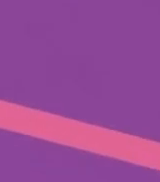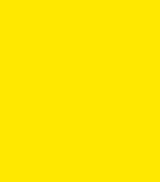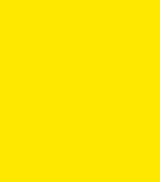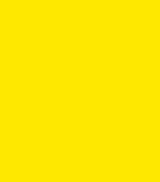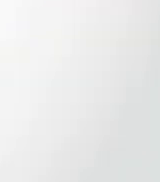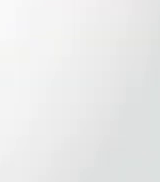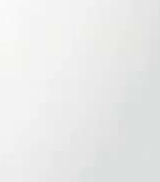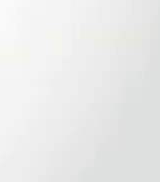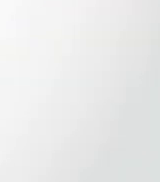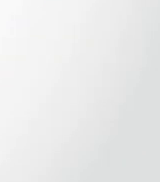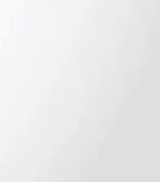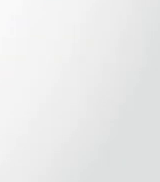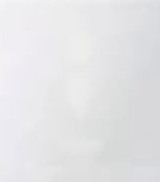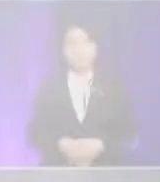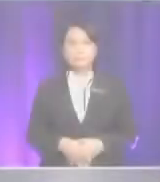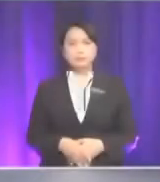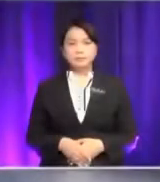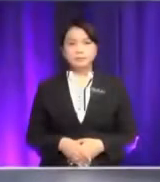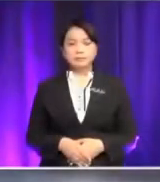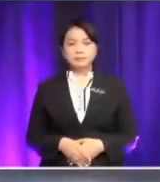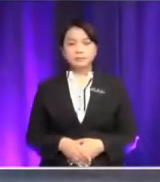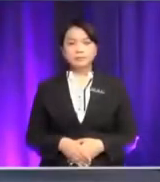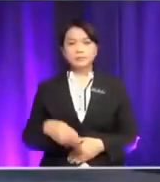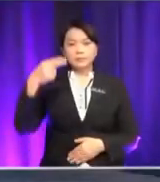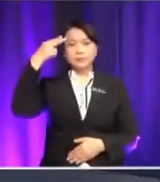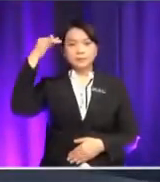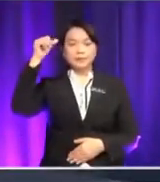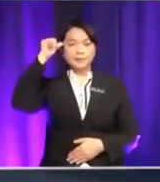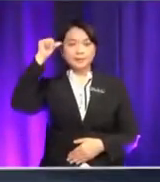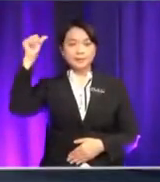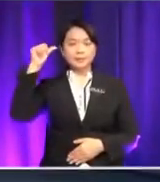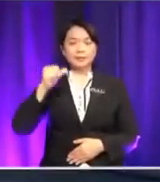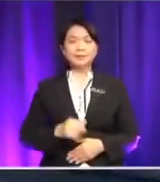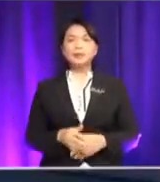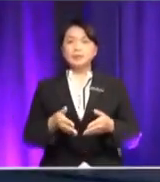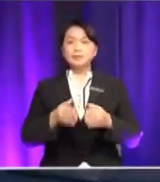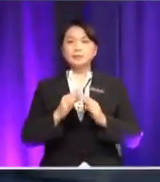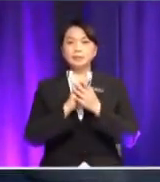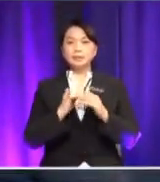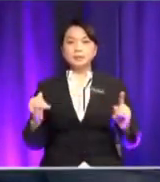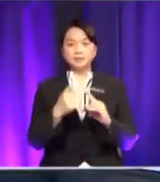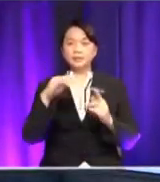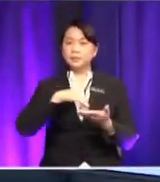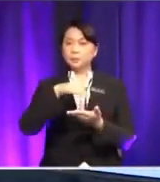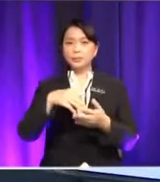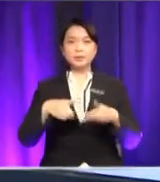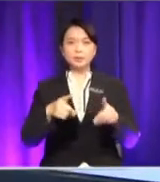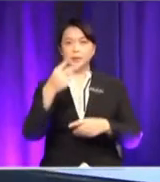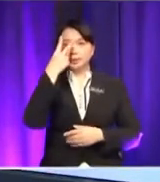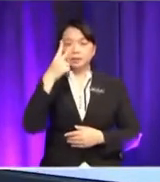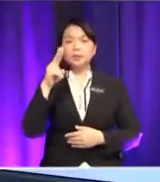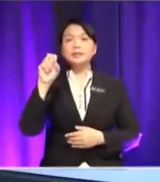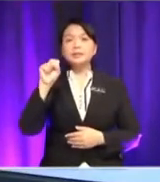Sidik TV KPN Hai Asalamualaikum salam sejahtera kepada semua yang sedang menyaksikan setelah